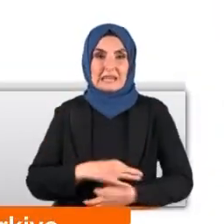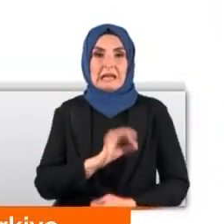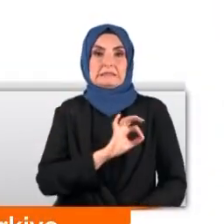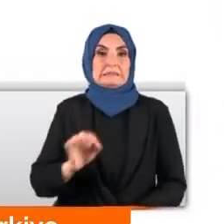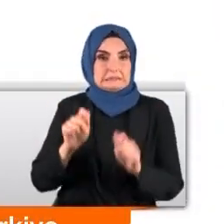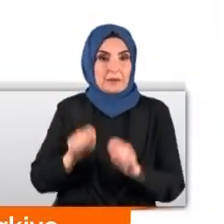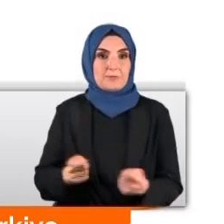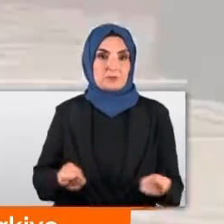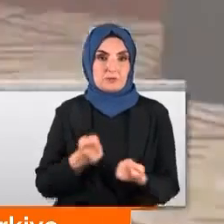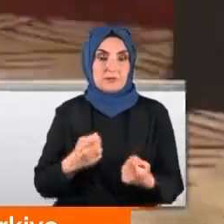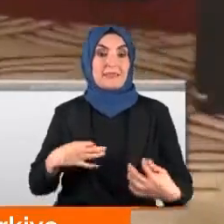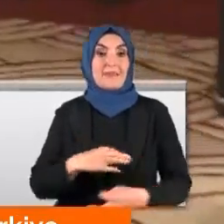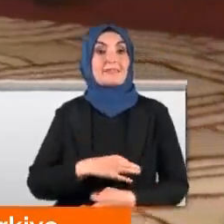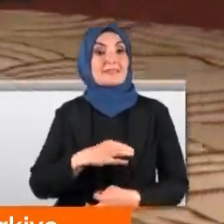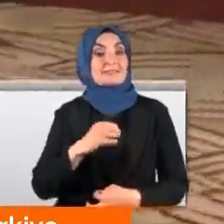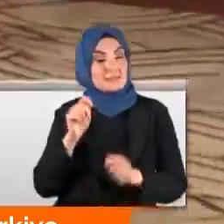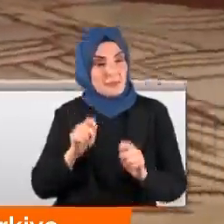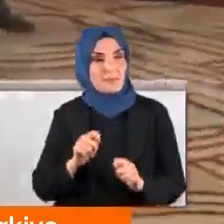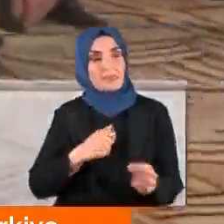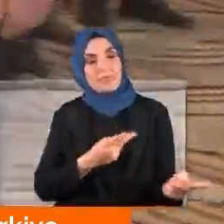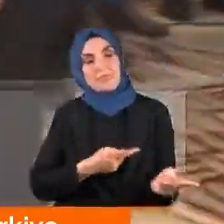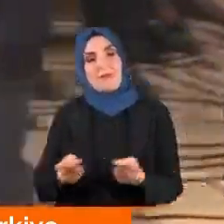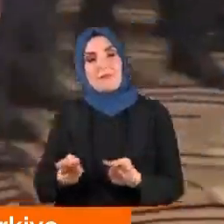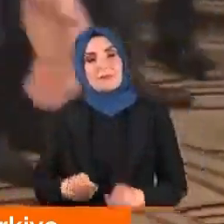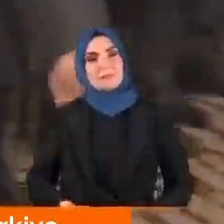ve devlete saygı duymaya davet ediyorum.